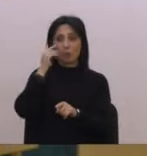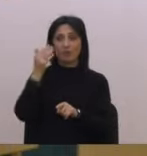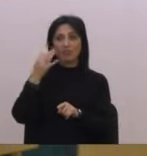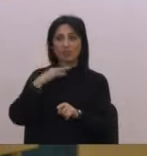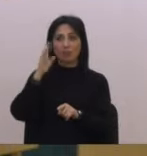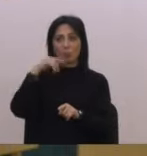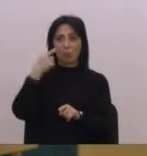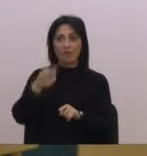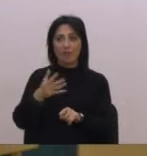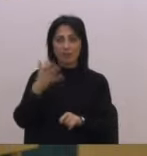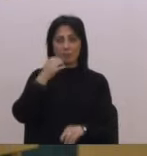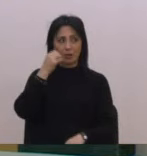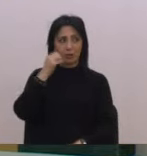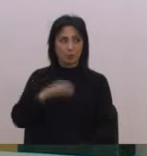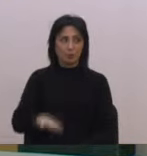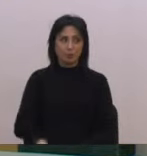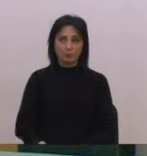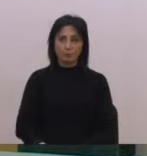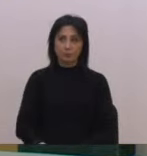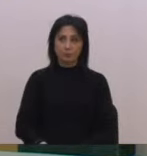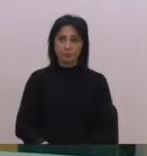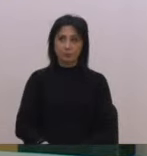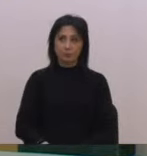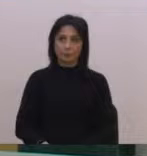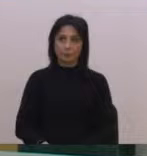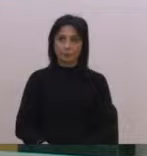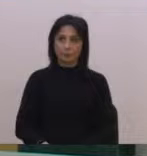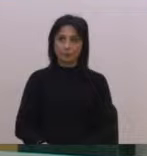შვილების მომავალზე. დიდი მადლობა.